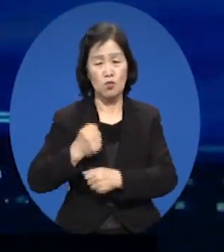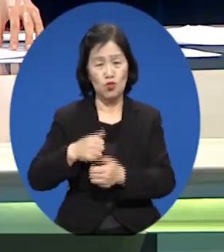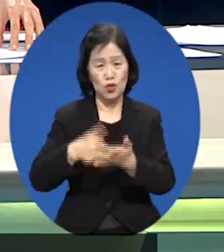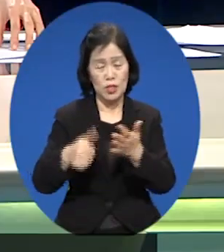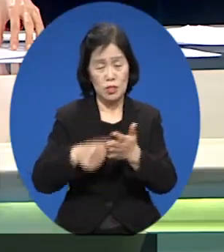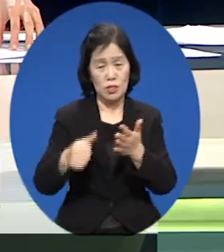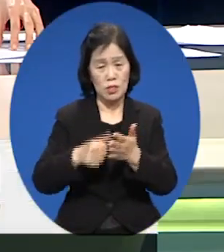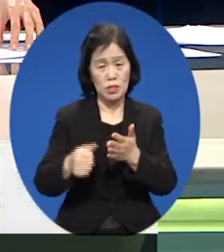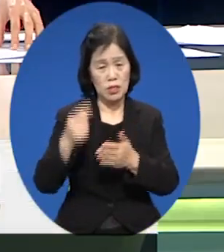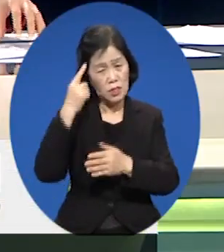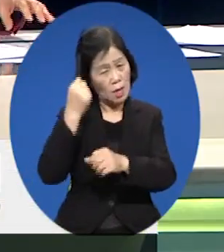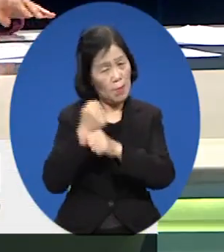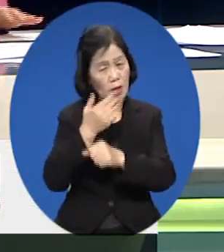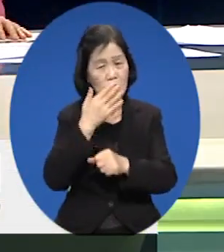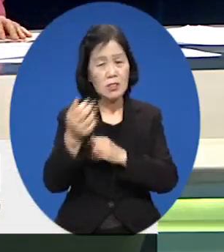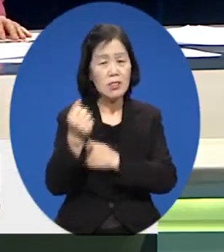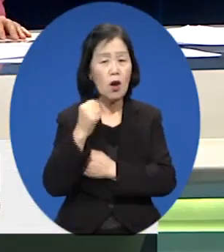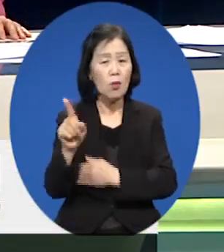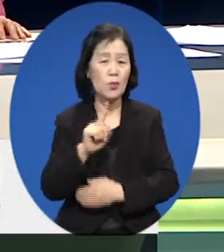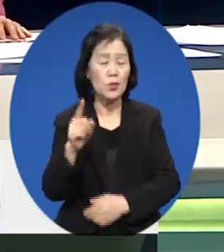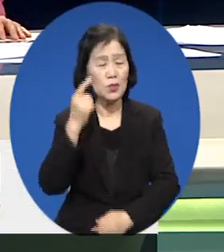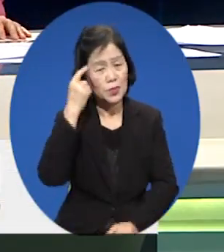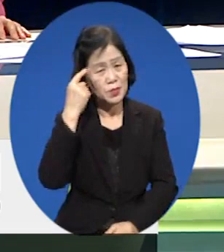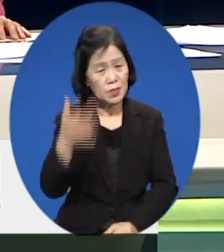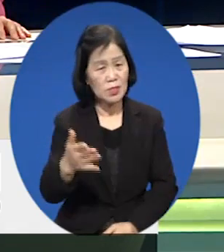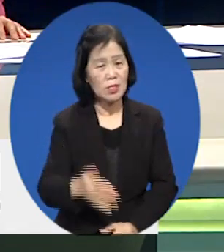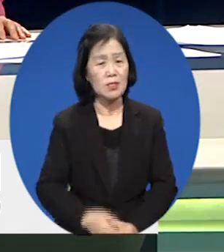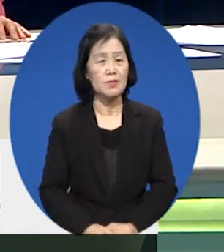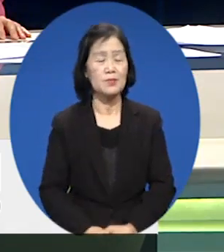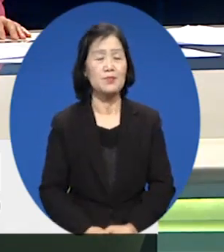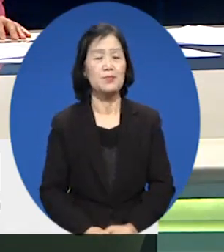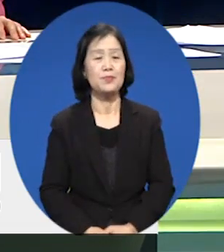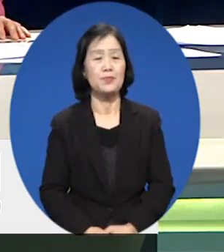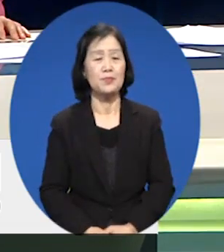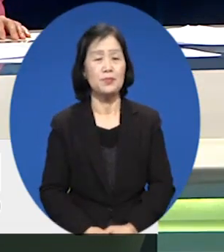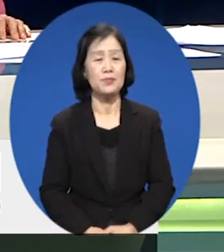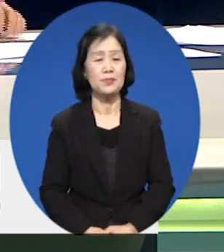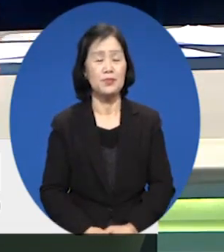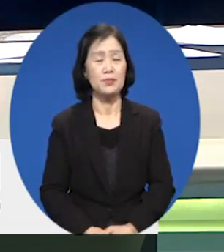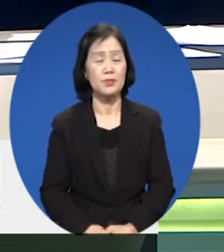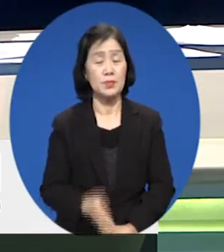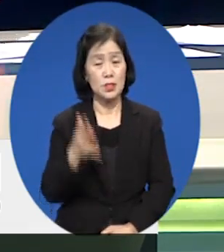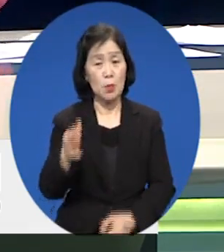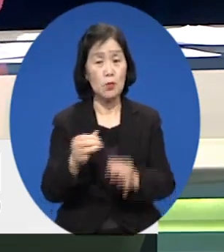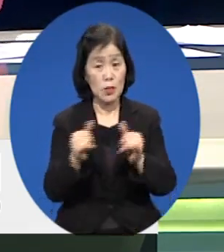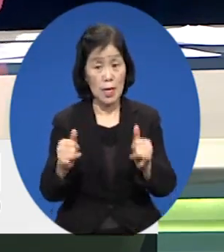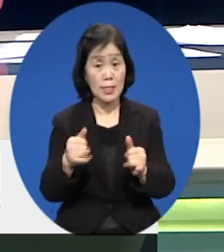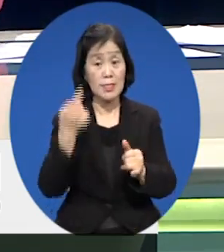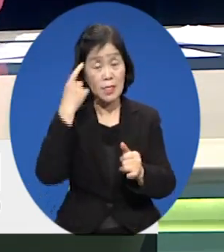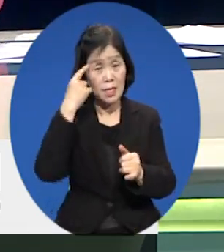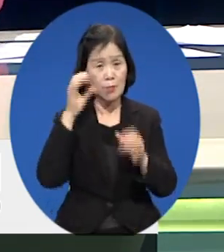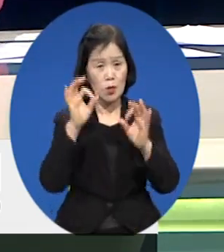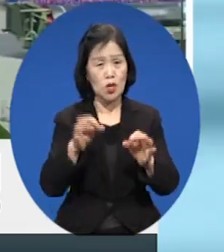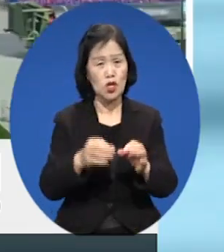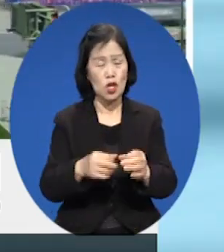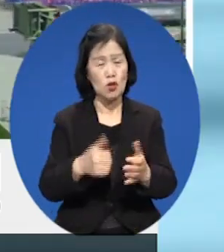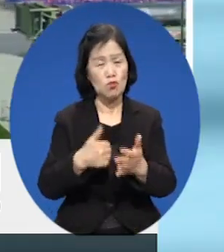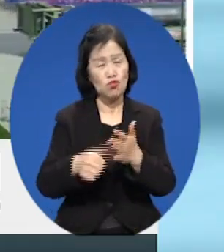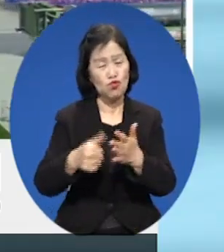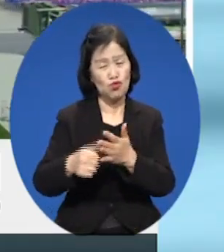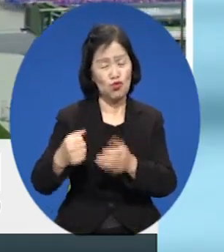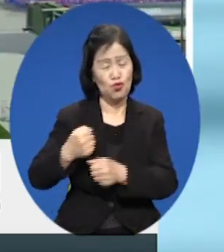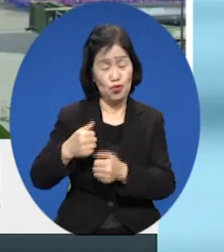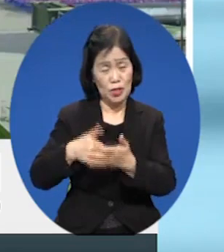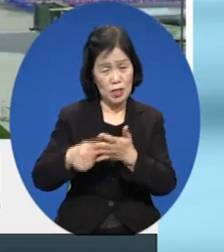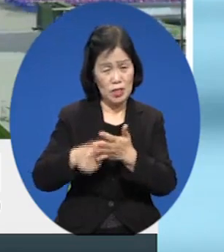능력 어떻게 보고 계십니까 4 이것이 이제 우리 전문가들이 그 게임 체인저 라고 말하자 우리 이제 상대적인 무기를 개발 한다고 하니까